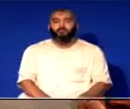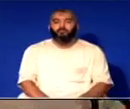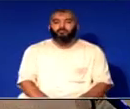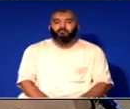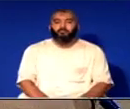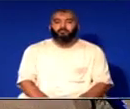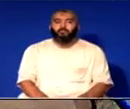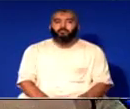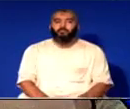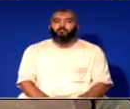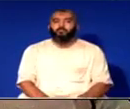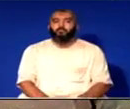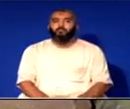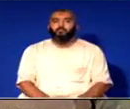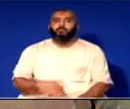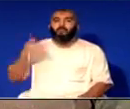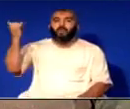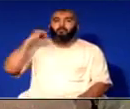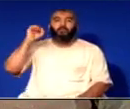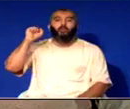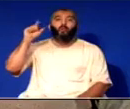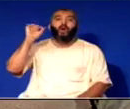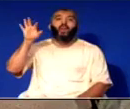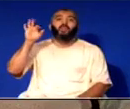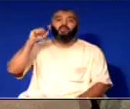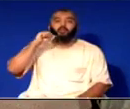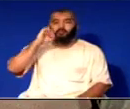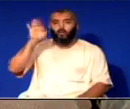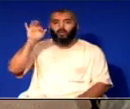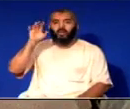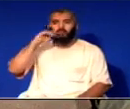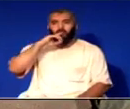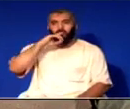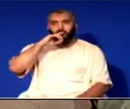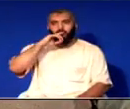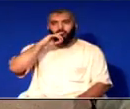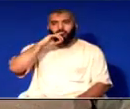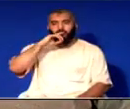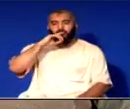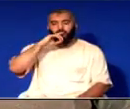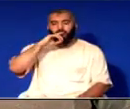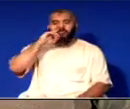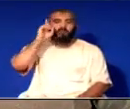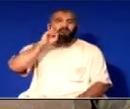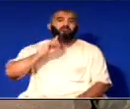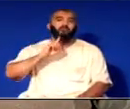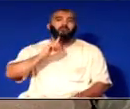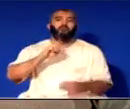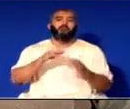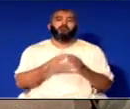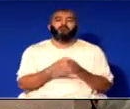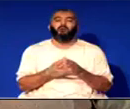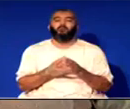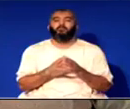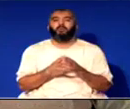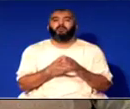أخرى؟ الحاجة فاطمة من وهران، السلام عليكم ورحمة الله تعالى وبركاته. السلام عليكم الشيخ حمزة. مرحبا بك. والشيخ عبد